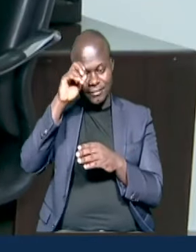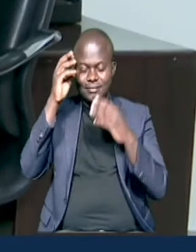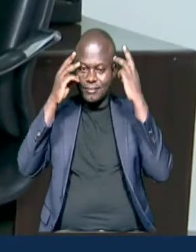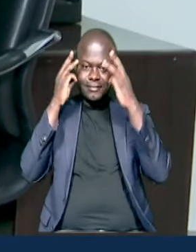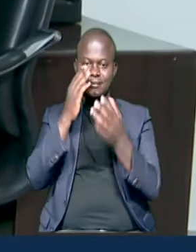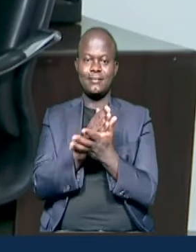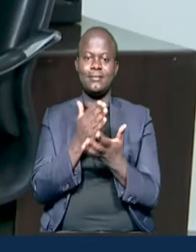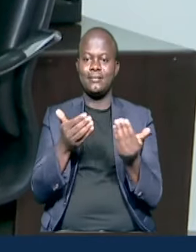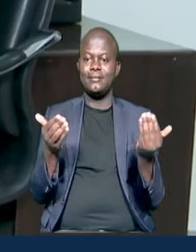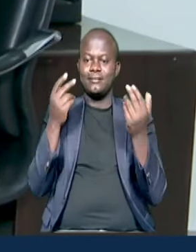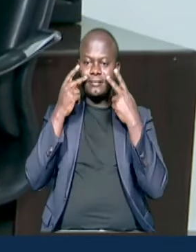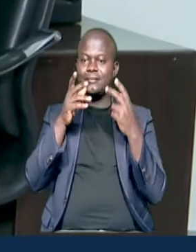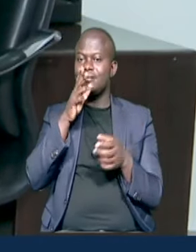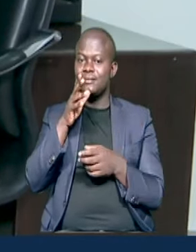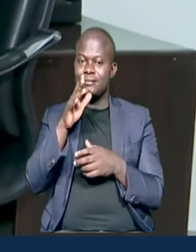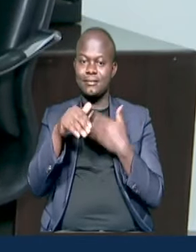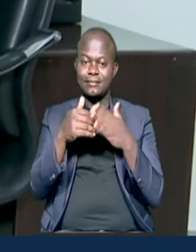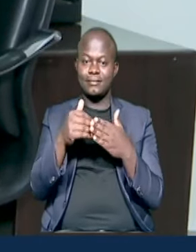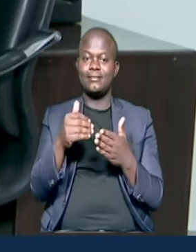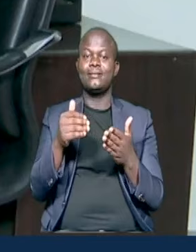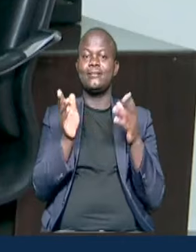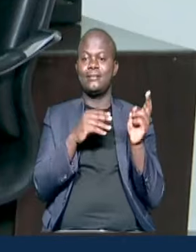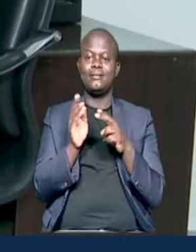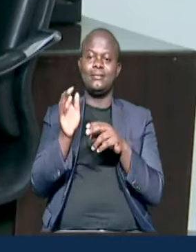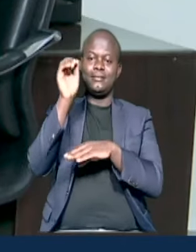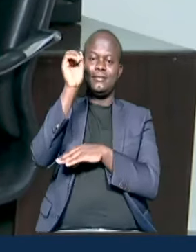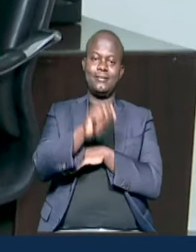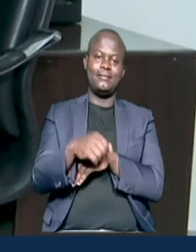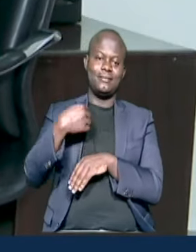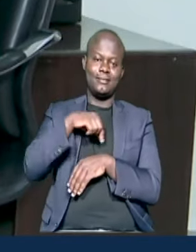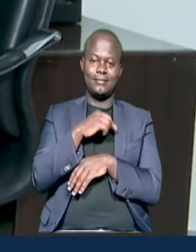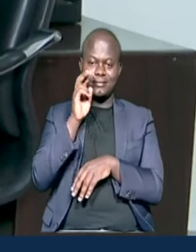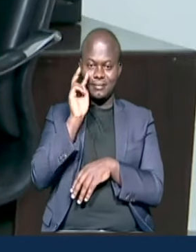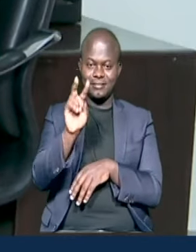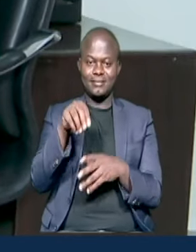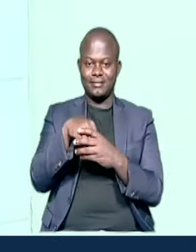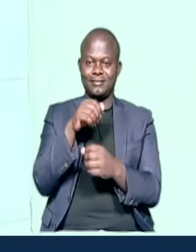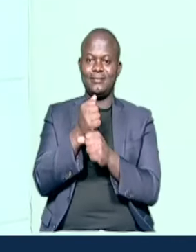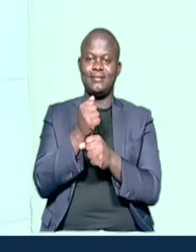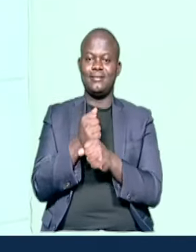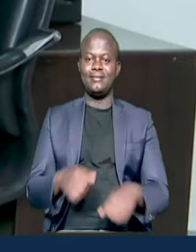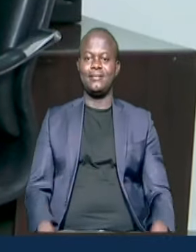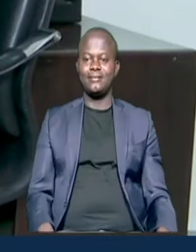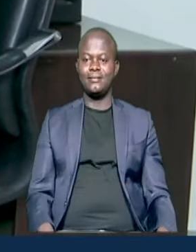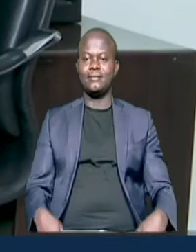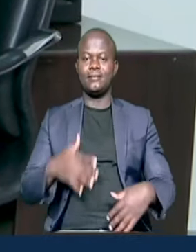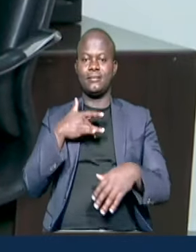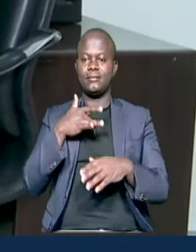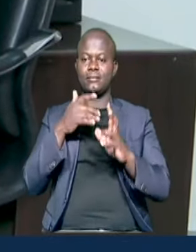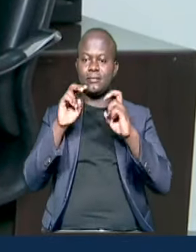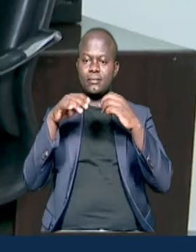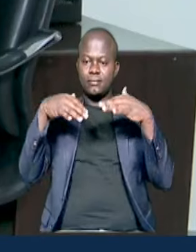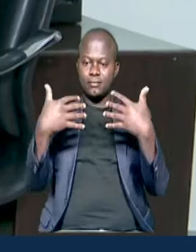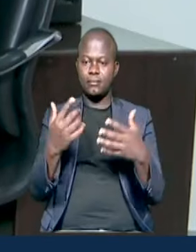impungenge umwana akakubona nka mama akabona n'ibisanzwe kurusha uko wenda twe tuba tukubona mu kazi cyane rwose wiyumva ute kuba